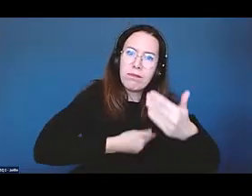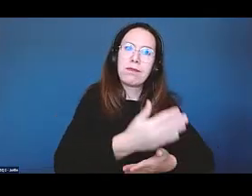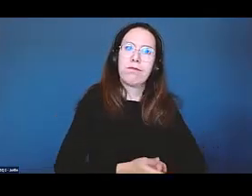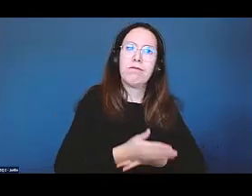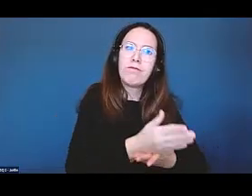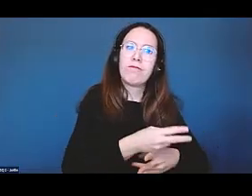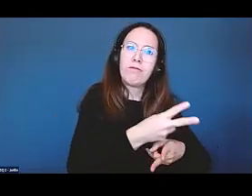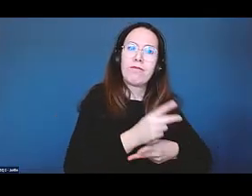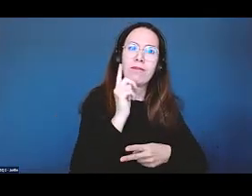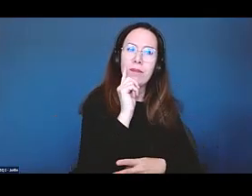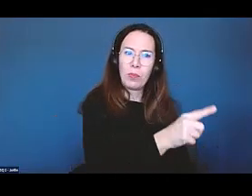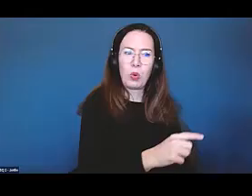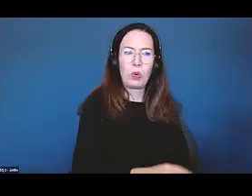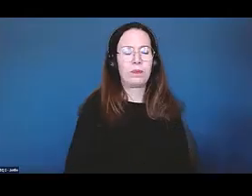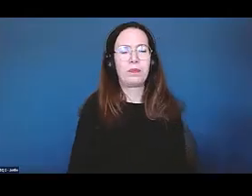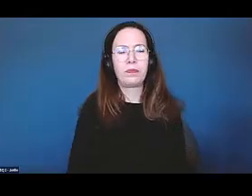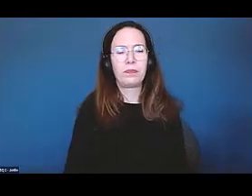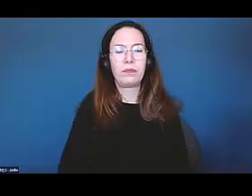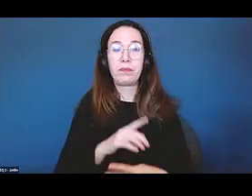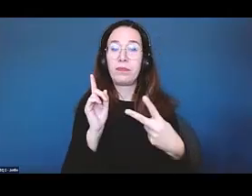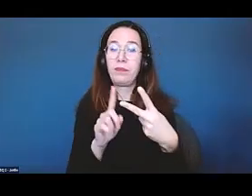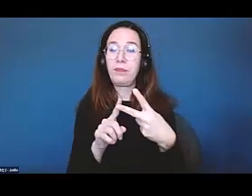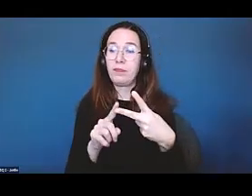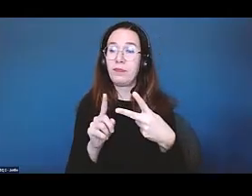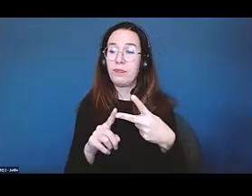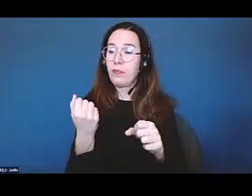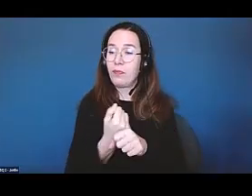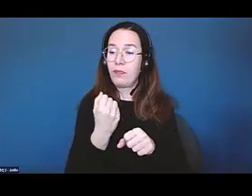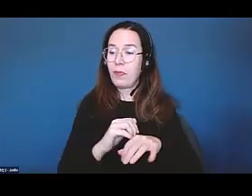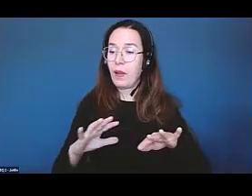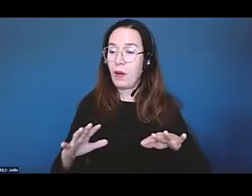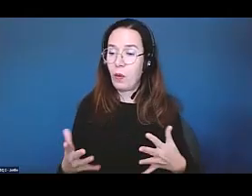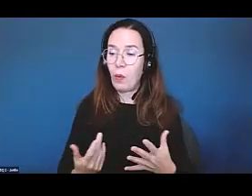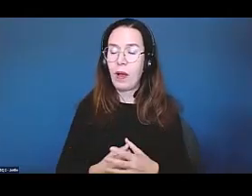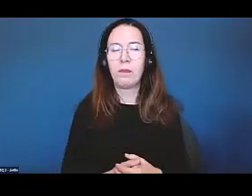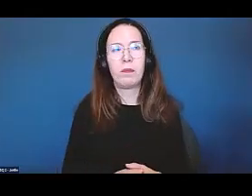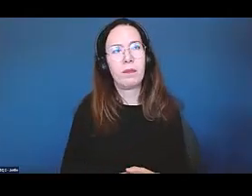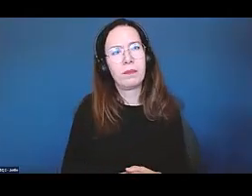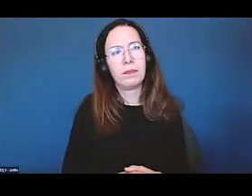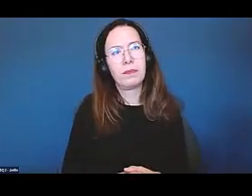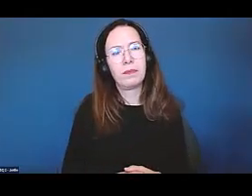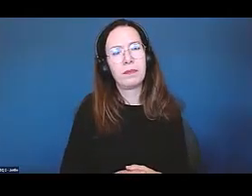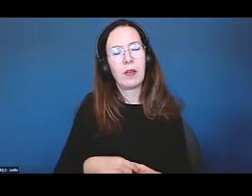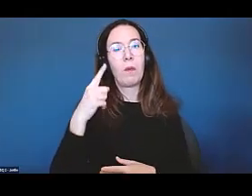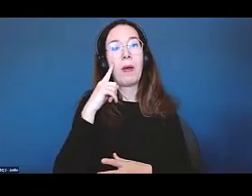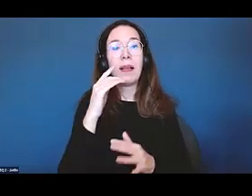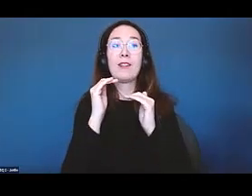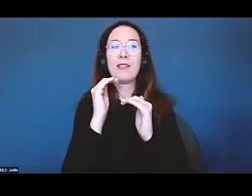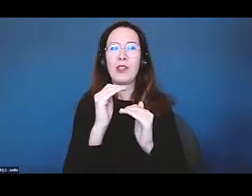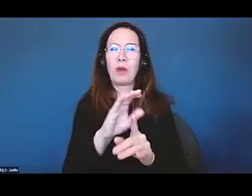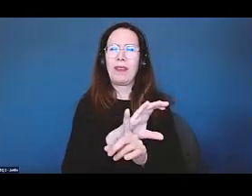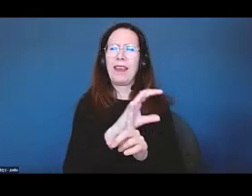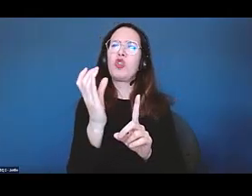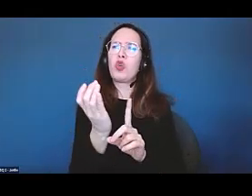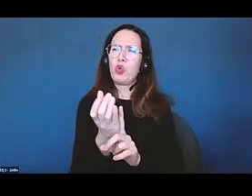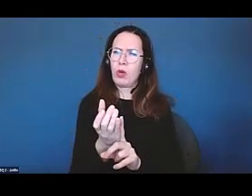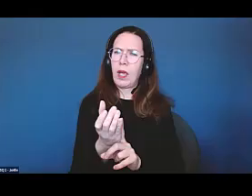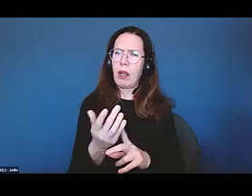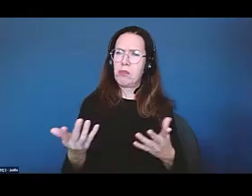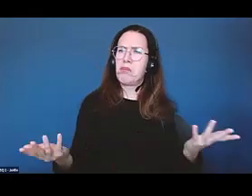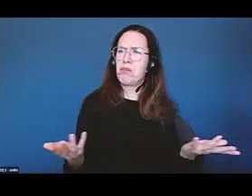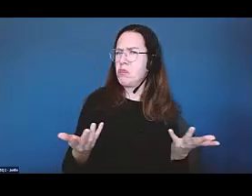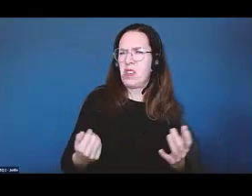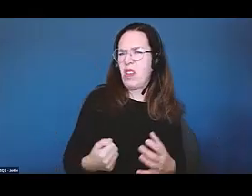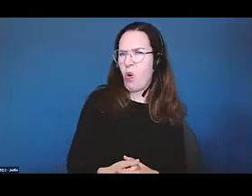développements. La deuxième chose que nous avons fait, c'est penser à la sécurité